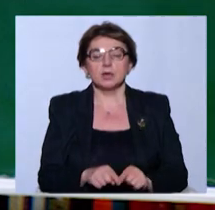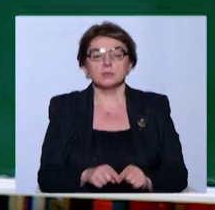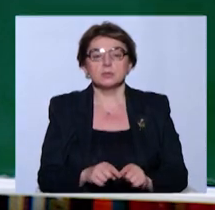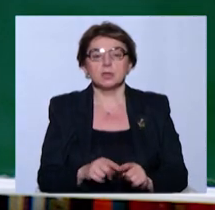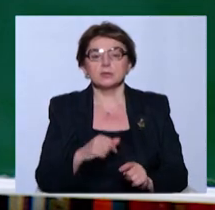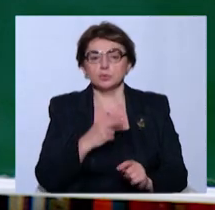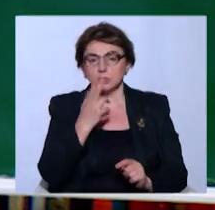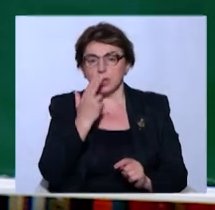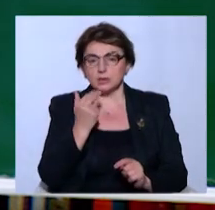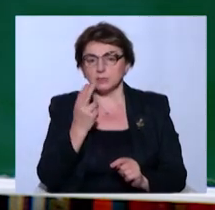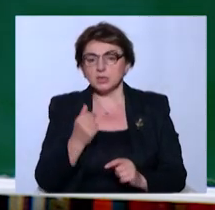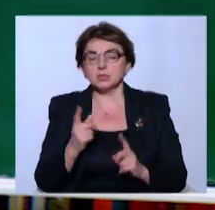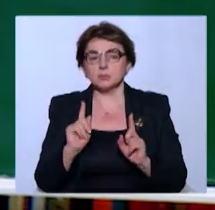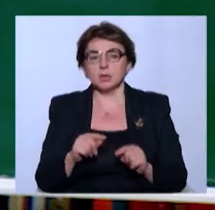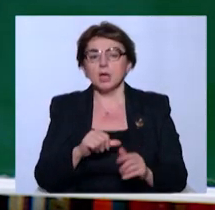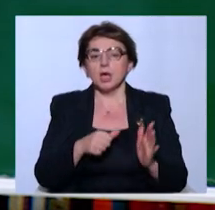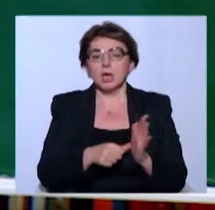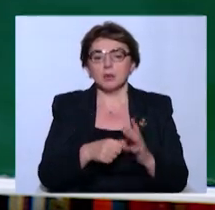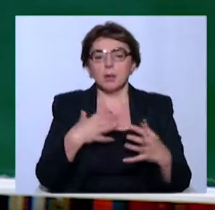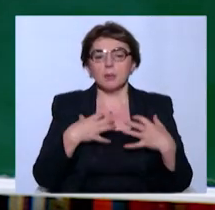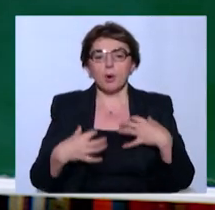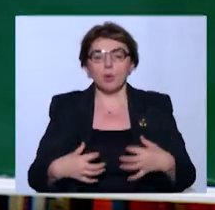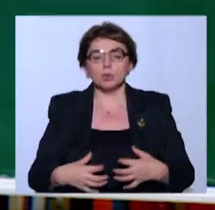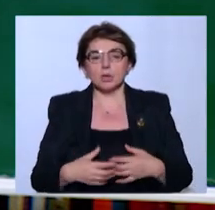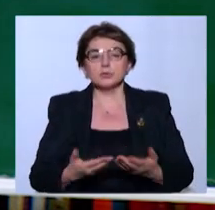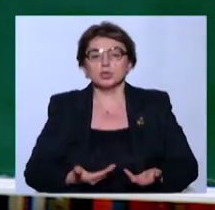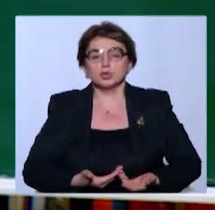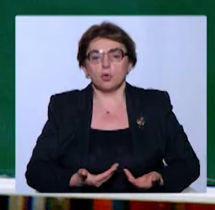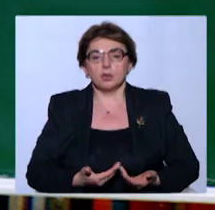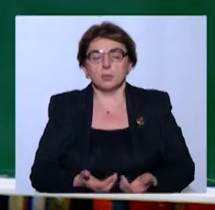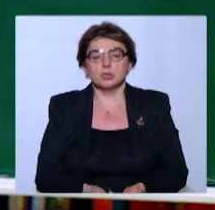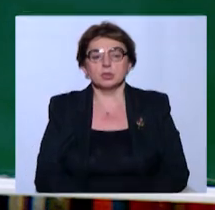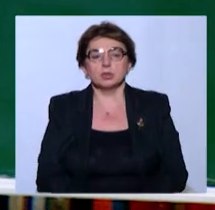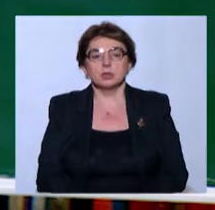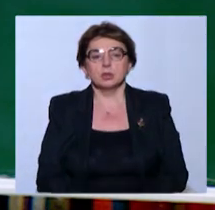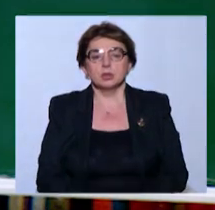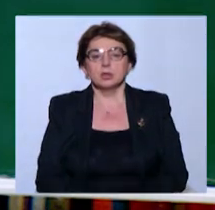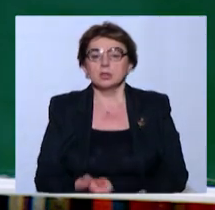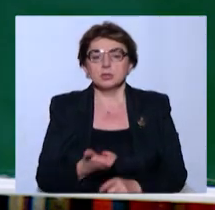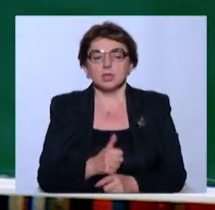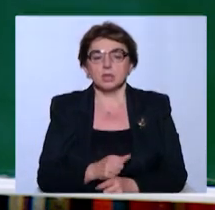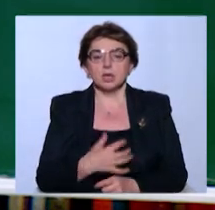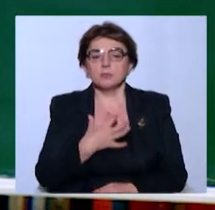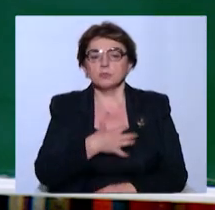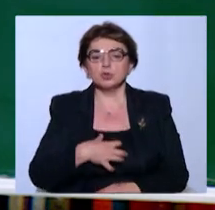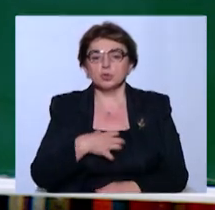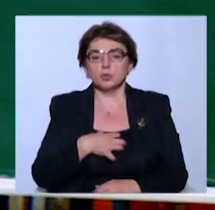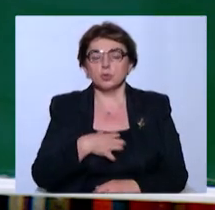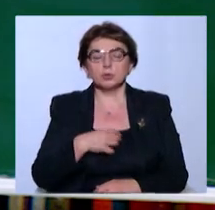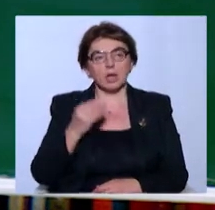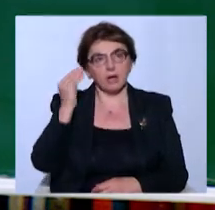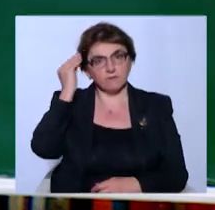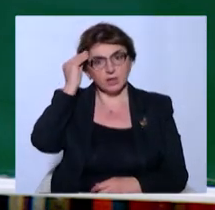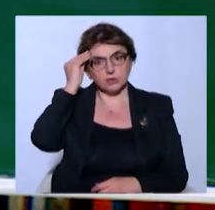ეტაპზე ყალიბდება. ამიტომ განსხვავებულ გარემო პირობაში მოცემული ადაპტაცია გამოუსადეგარია.